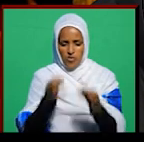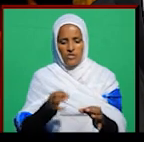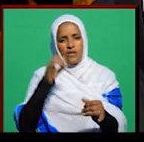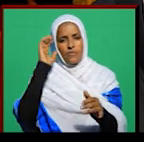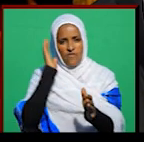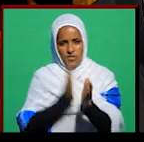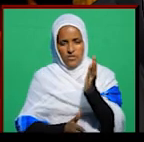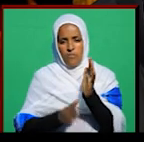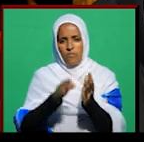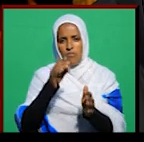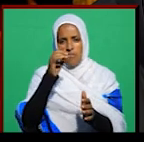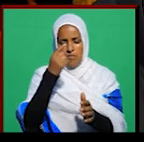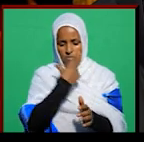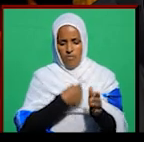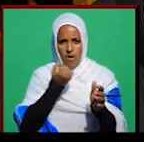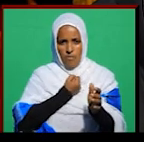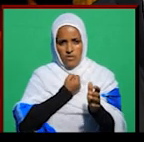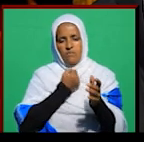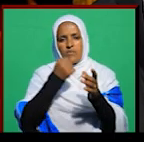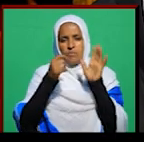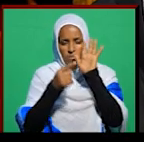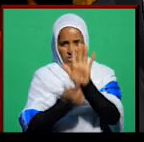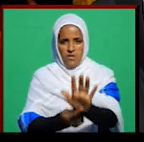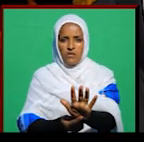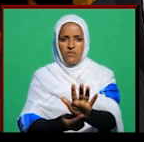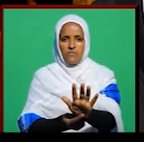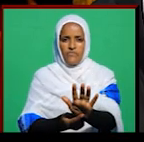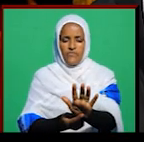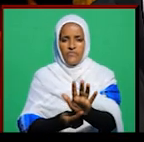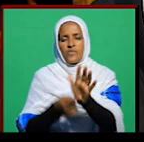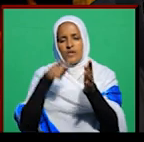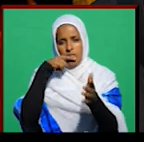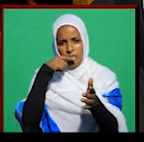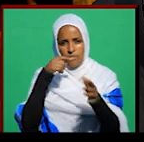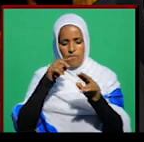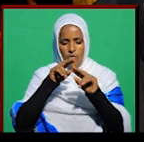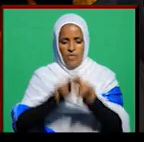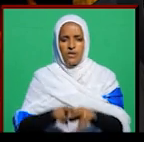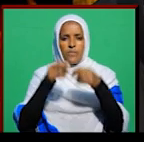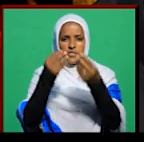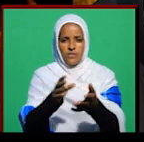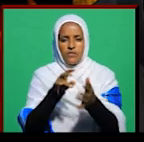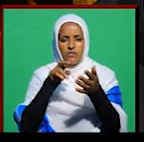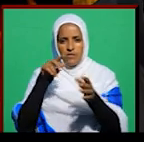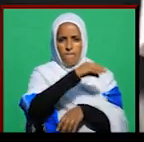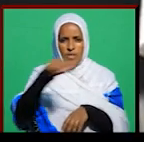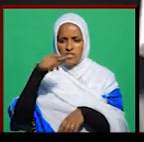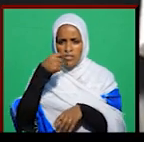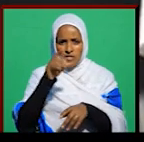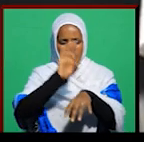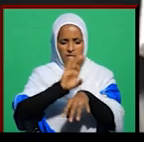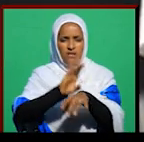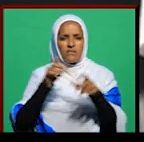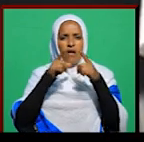መወሰን፣ መፈጸም፣ ማማተብ፣ ማመልከት፣ ማሳየት፣ ምልከታ መስጠት የሚል ይሆናል ማለት ነው።